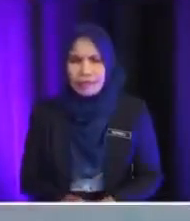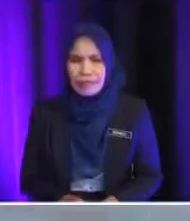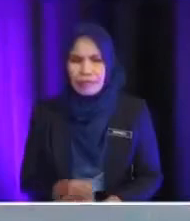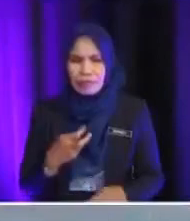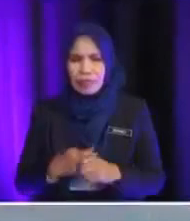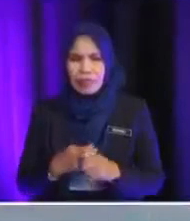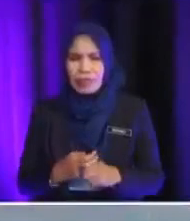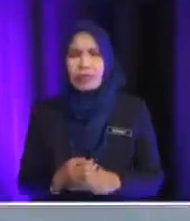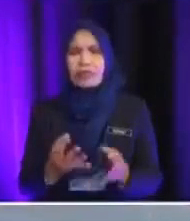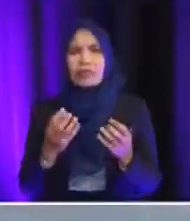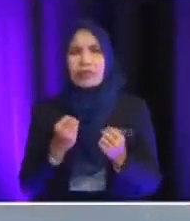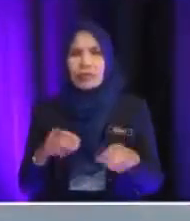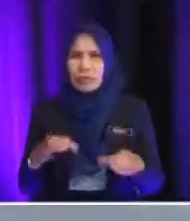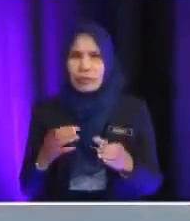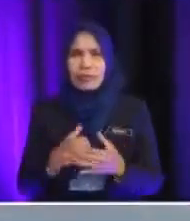ni lah. Aduh.